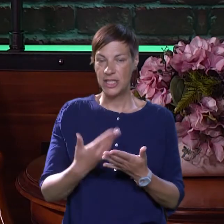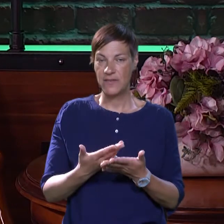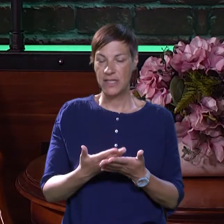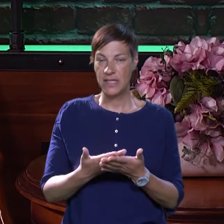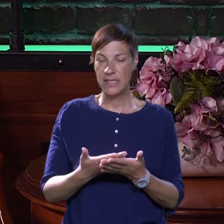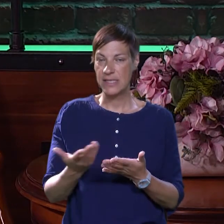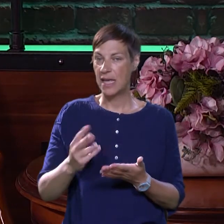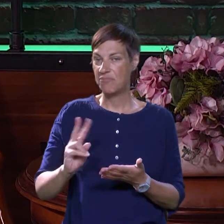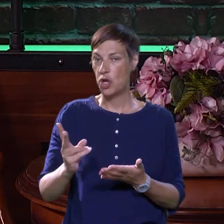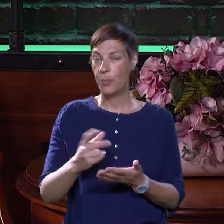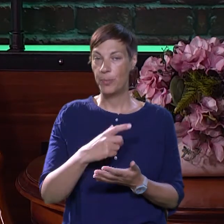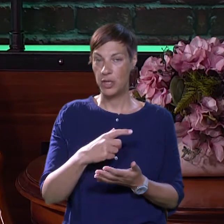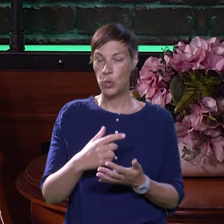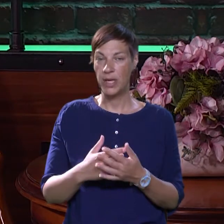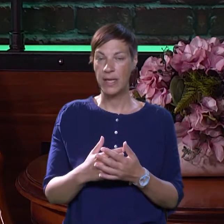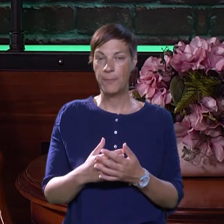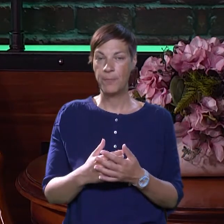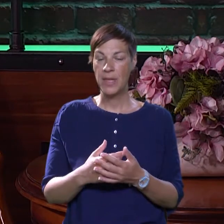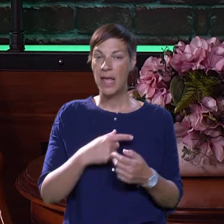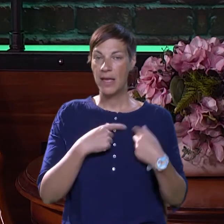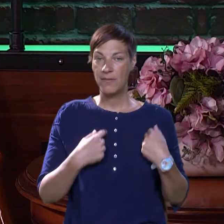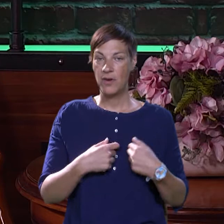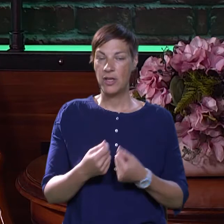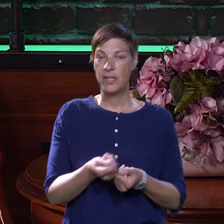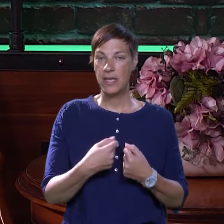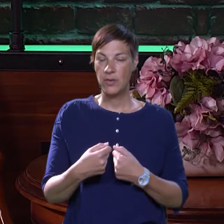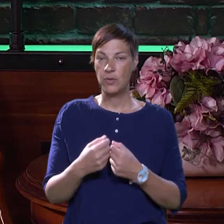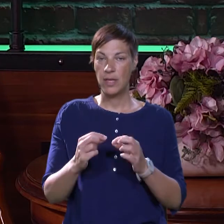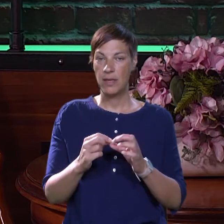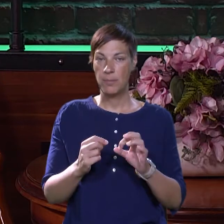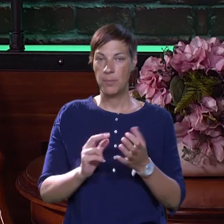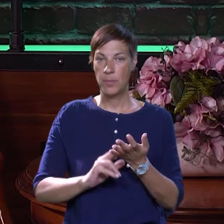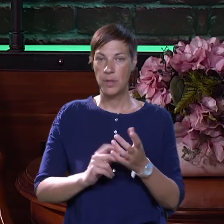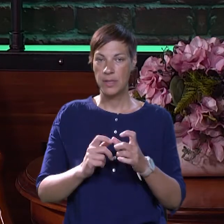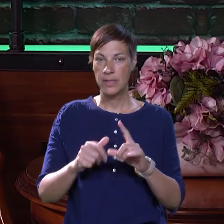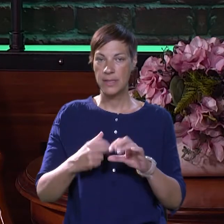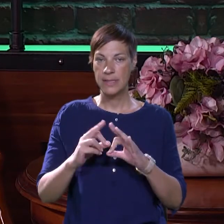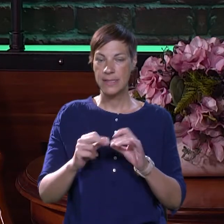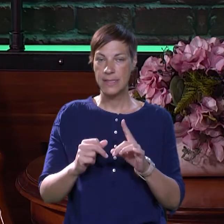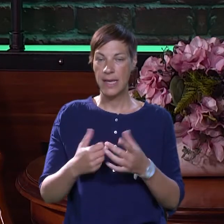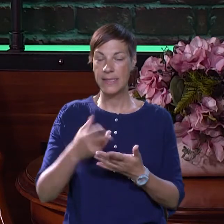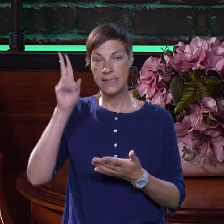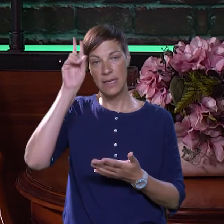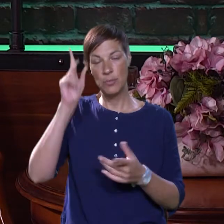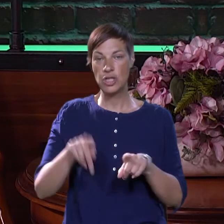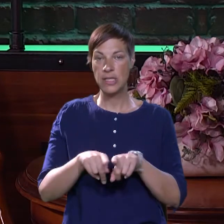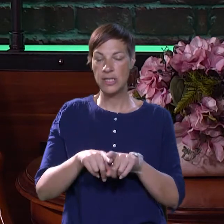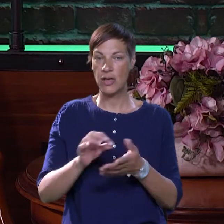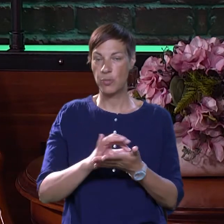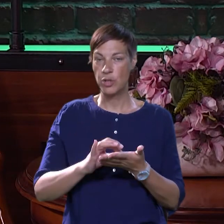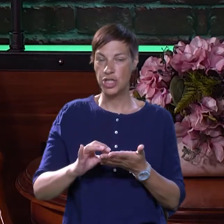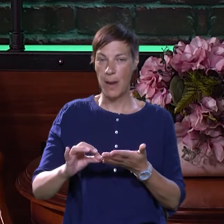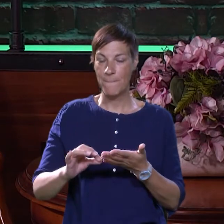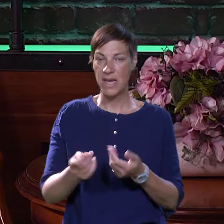i za dobrobit drugih. Volontirati u udruzi Bonsai se može, ali se isto tako može i prijaviti